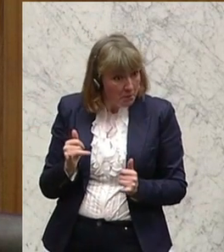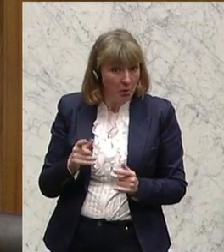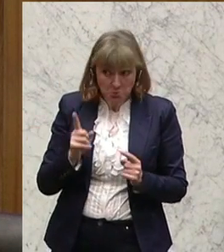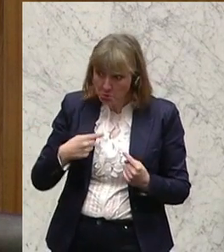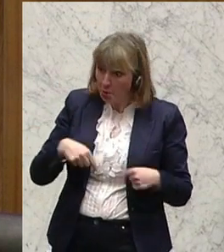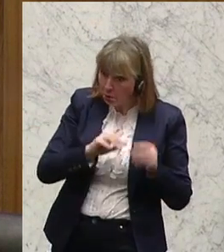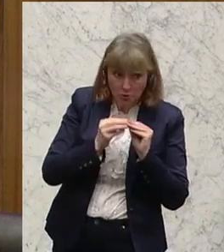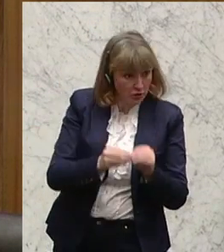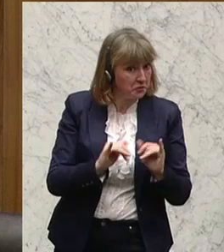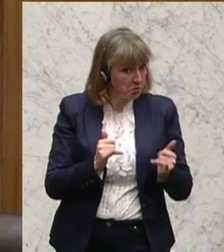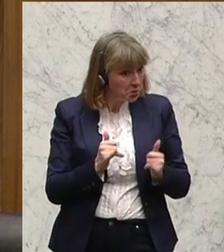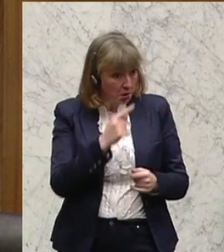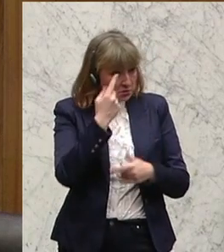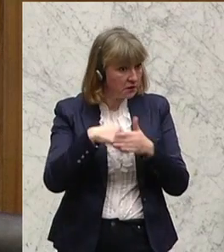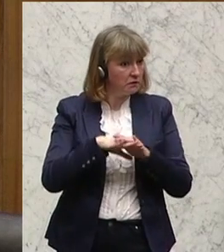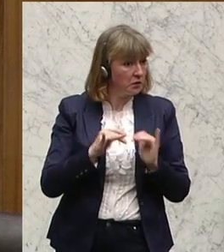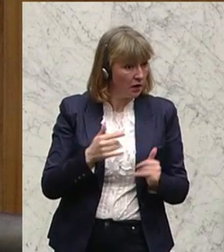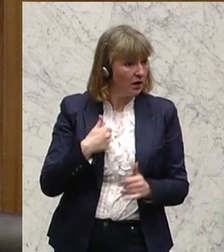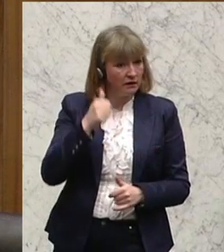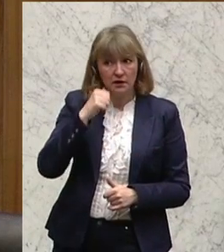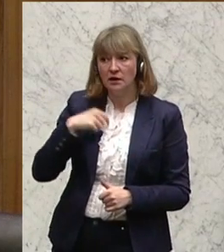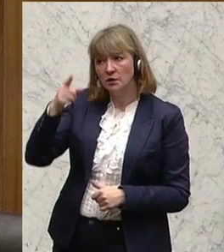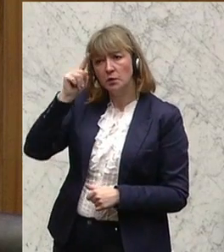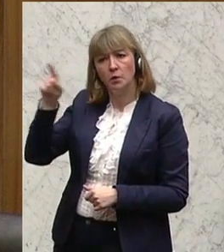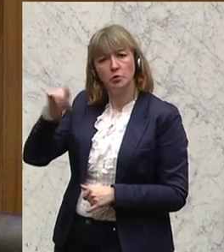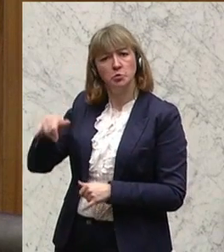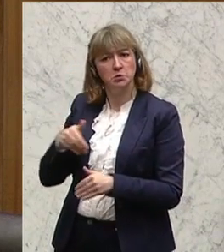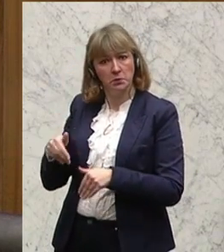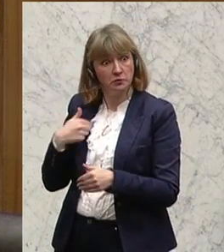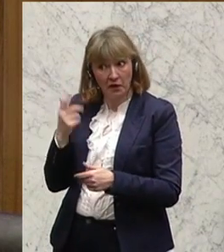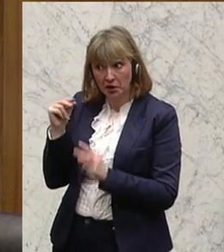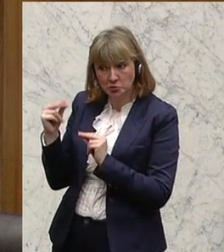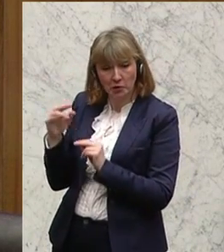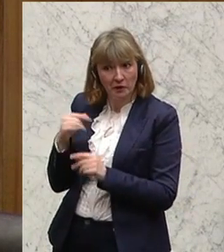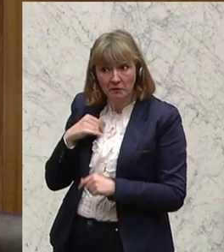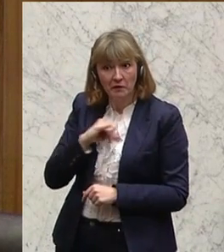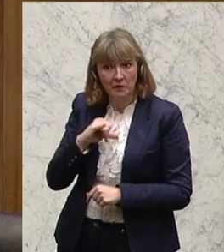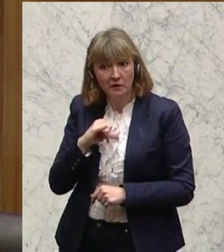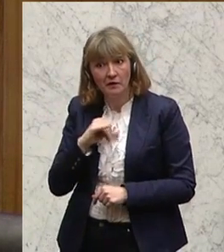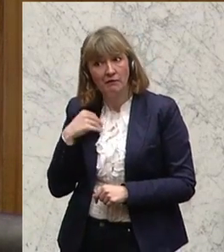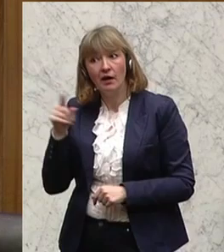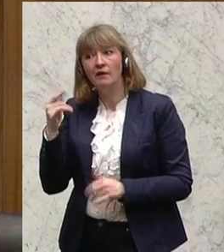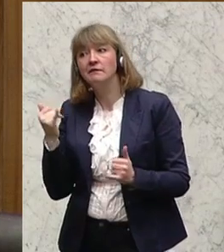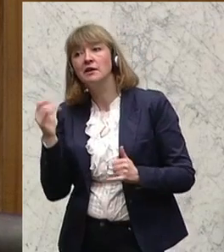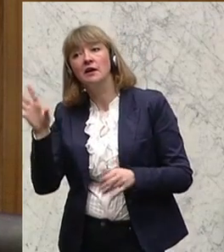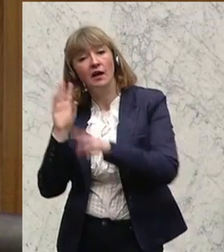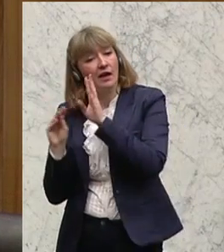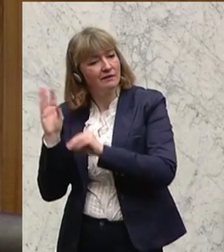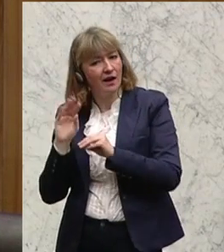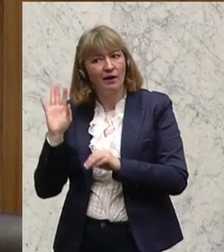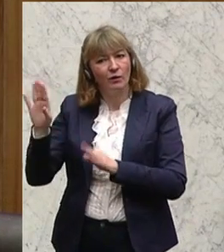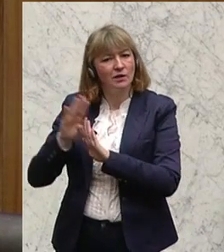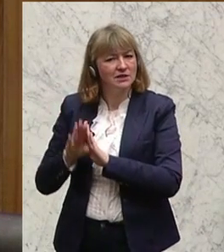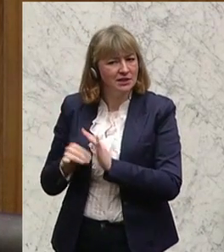damit zu beschäftigen. Ich habe erst gestern mit den Kollegen vom deutschen Justizministerium darüber gesprochen, weil es mich interessiert hat. Ich habe Sie gefragt, wie sind denn eure Erfahrungen mit